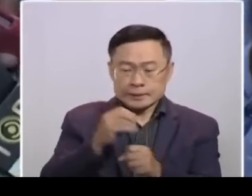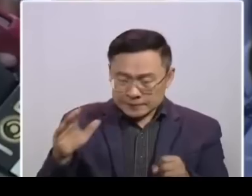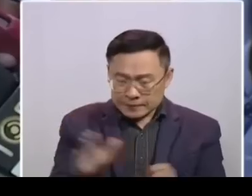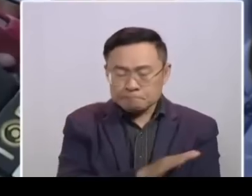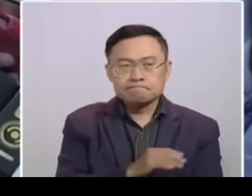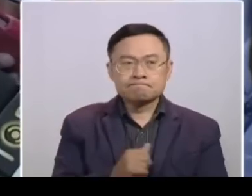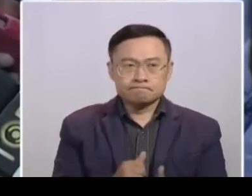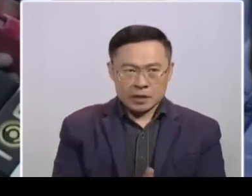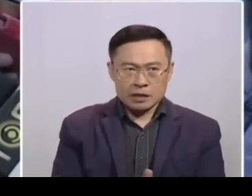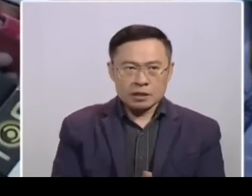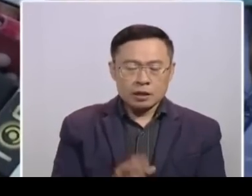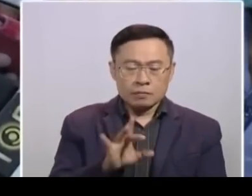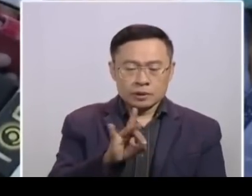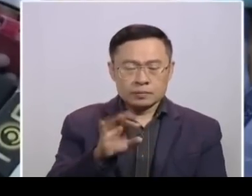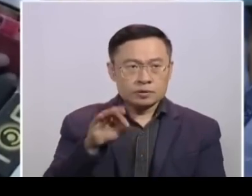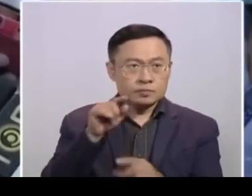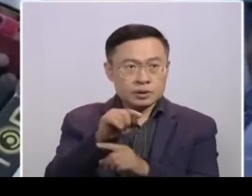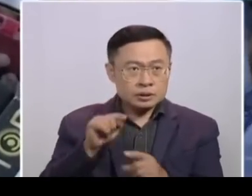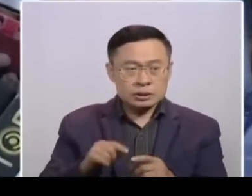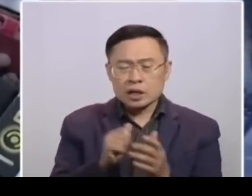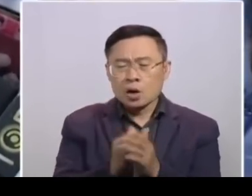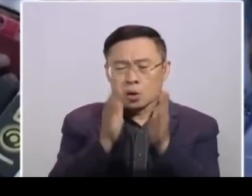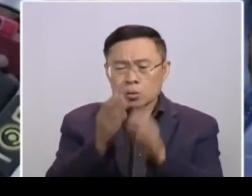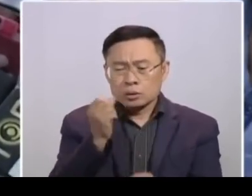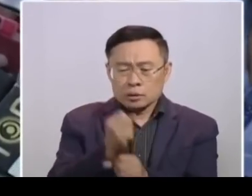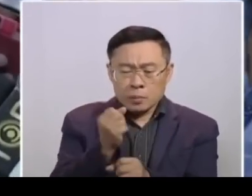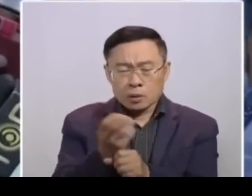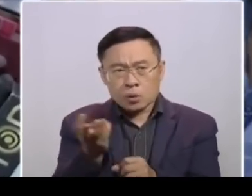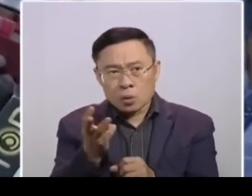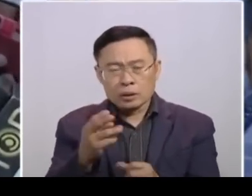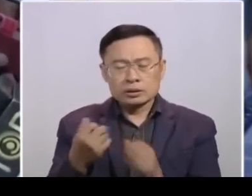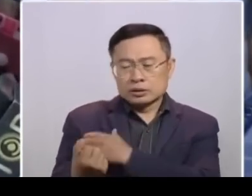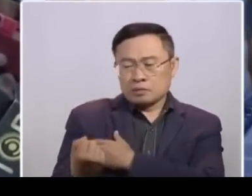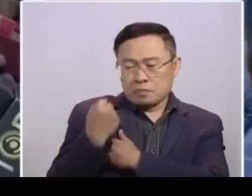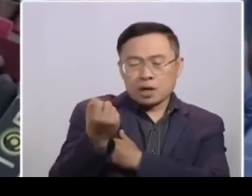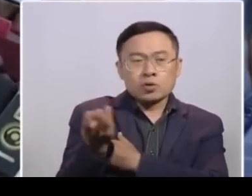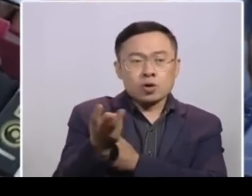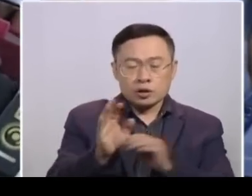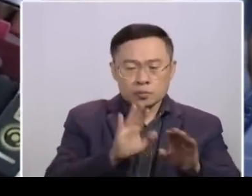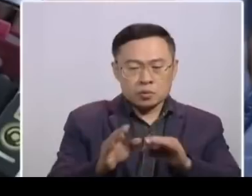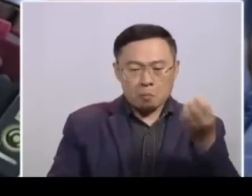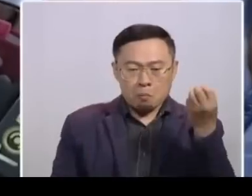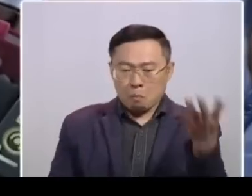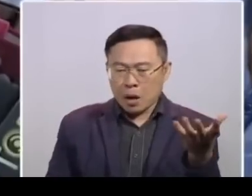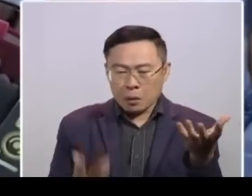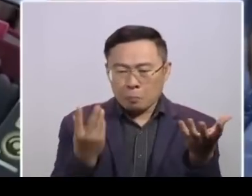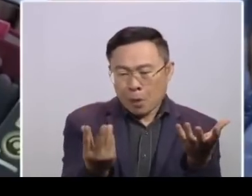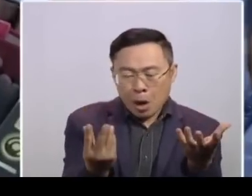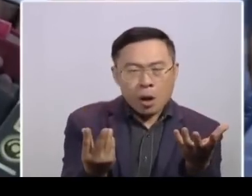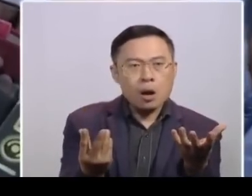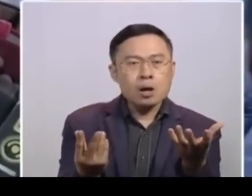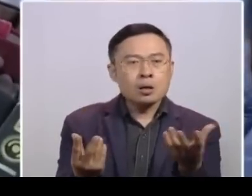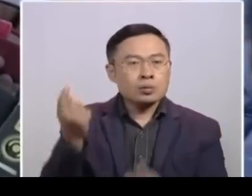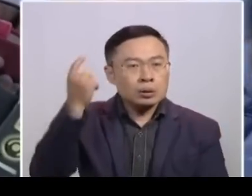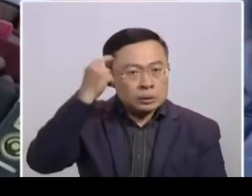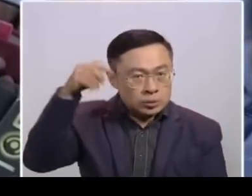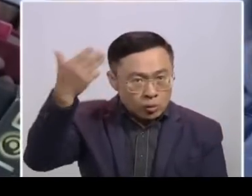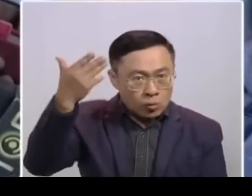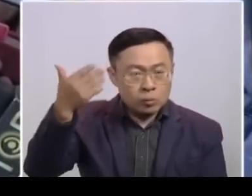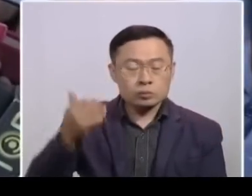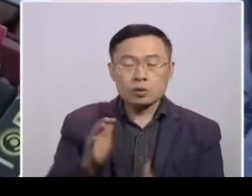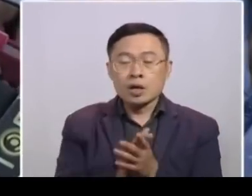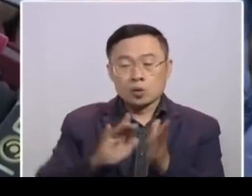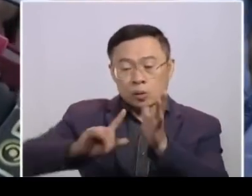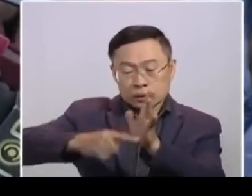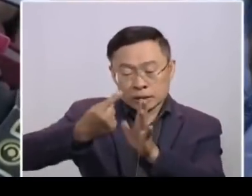าใครอ่ะนะครับเจอสถานการณ์นี้ต้องคิดหนักต้องสร้างความมั่นใจว่าก่อนที่คุณจะเข้าไปรบเนี่ยคุณมีโอกาสชนะอย่าง